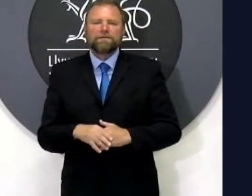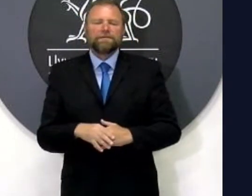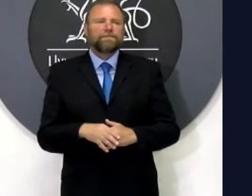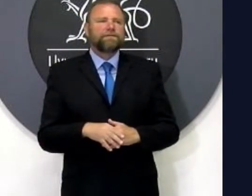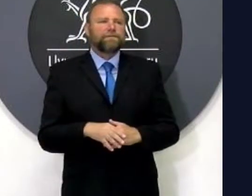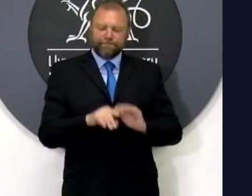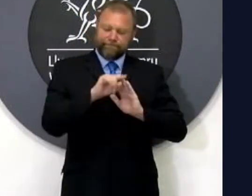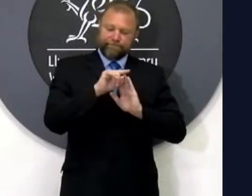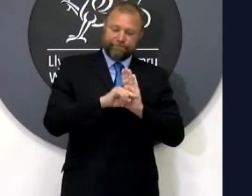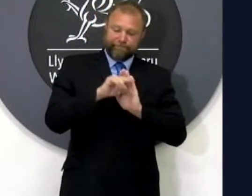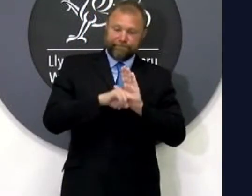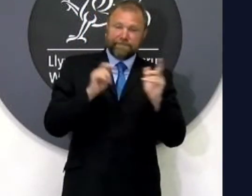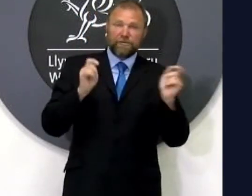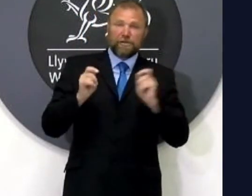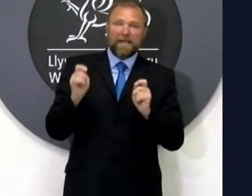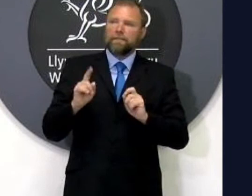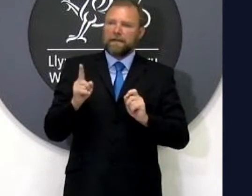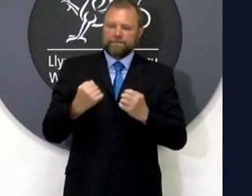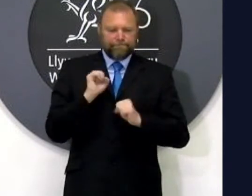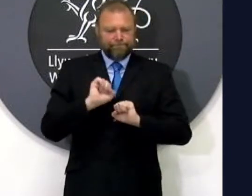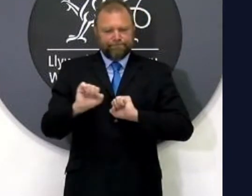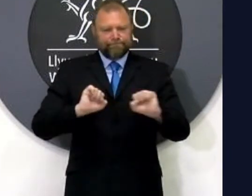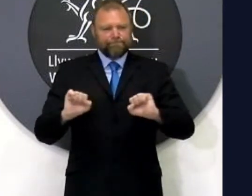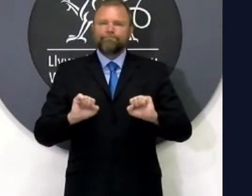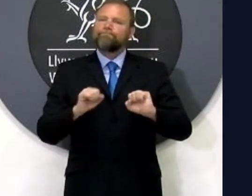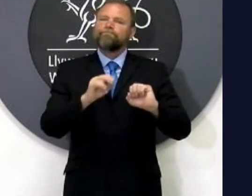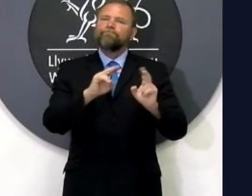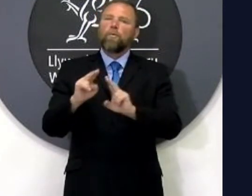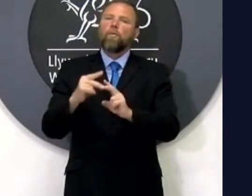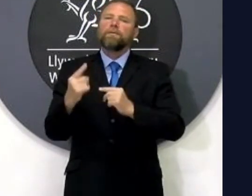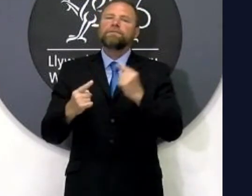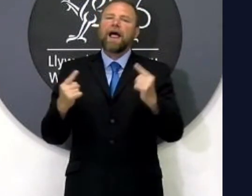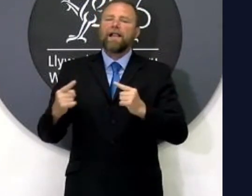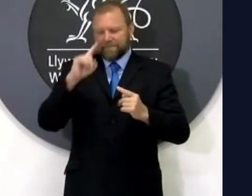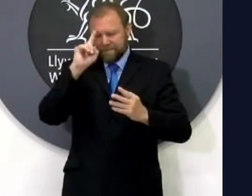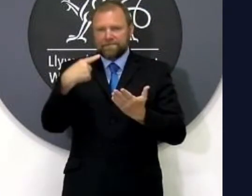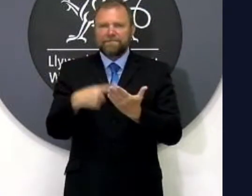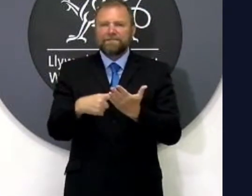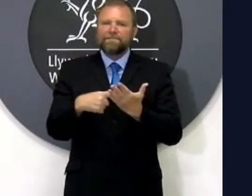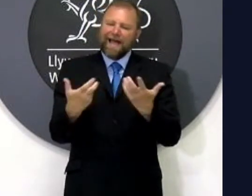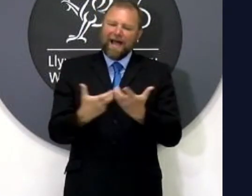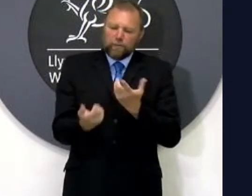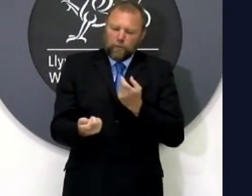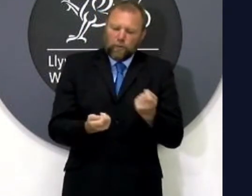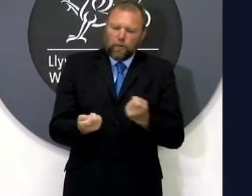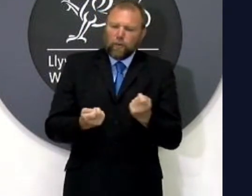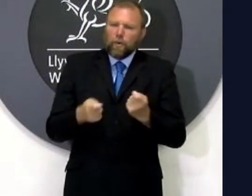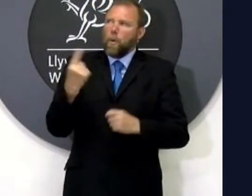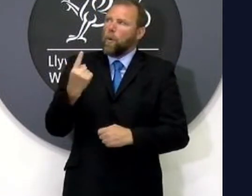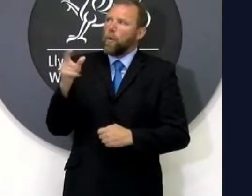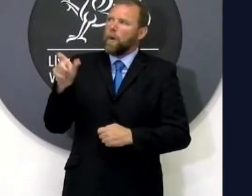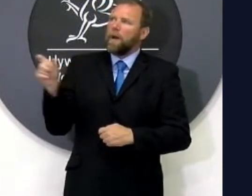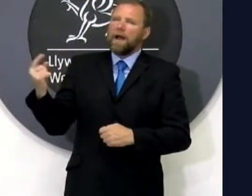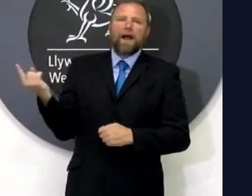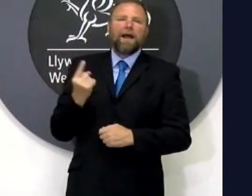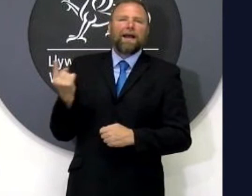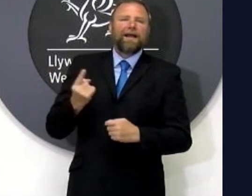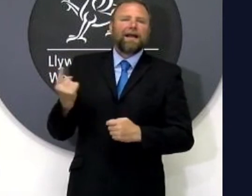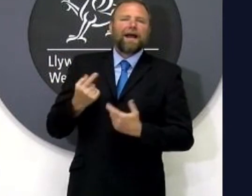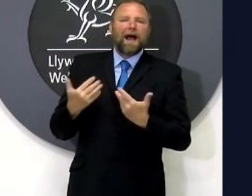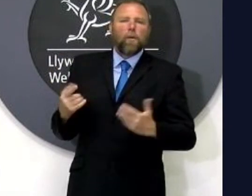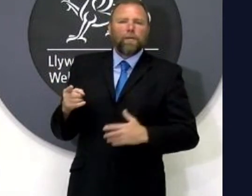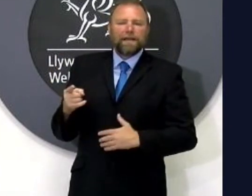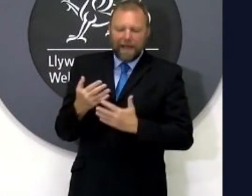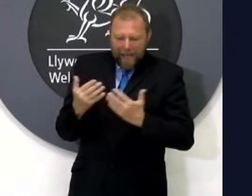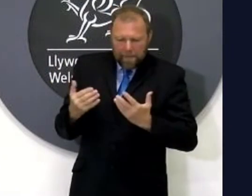gofal. Ac wrth gwrs mae'n bwysig bod pobl yn cymryd camau ac yn dilyn y canllawiau sydd wedi ei rhoi